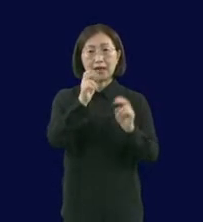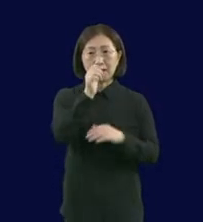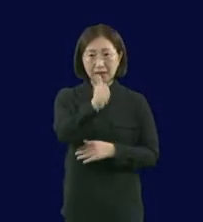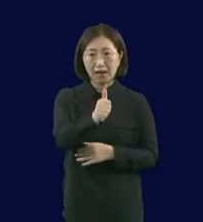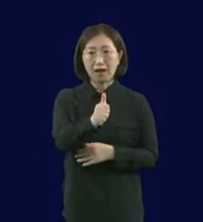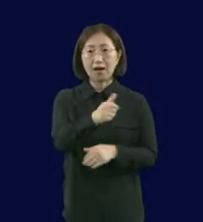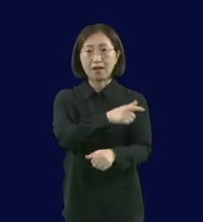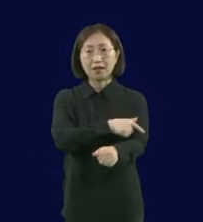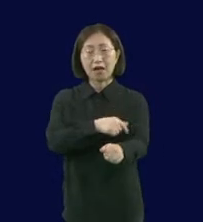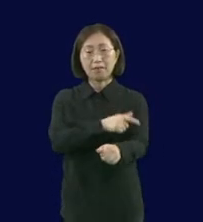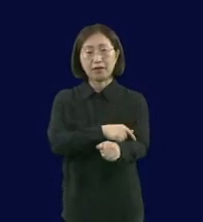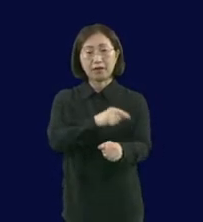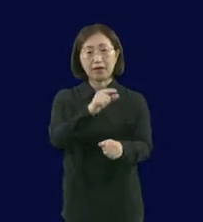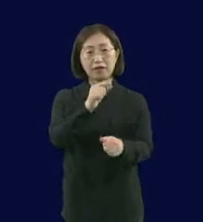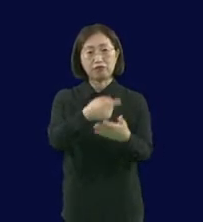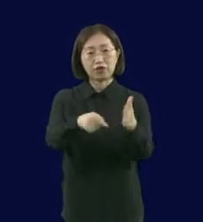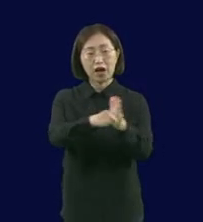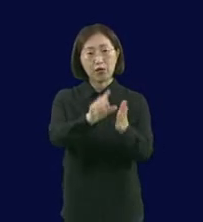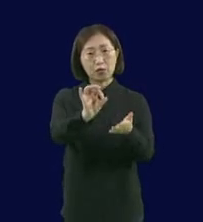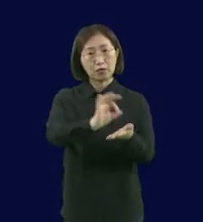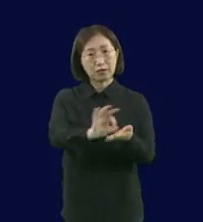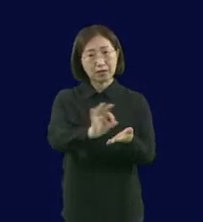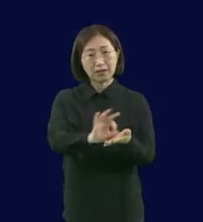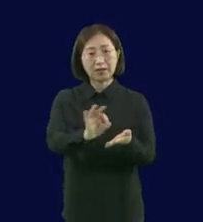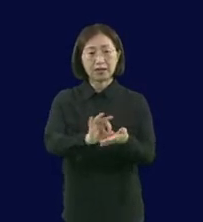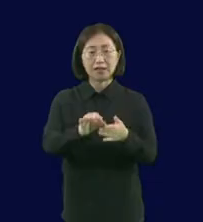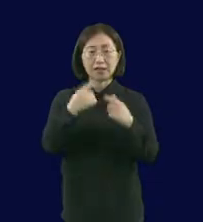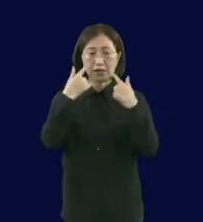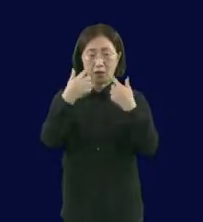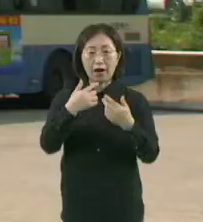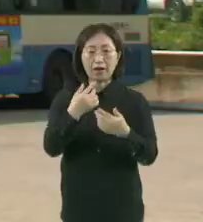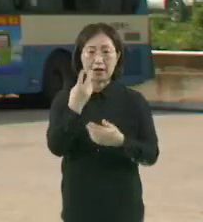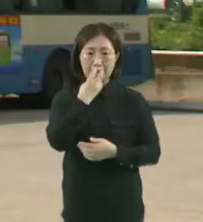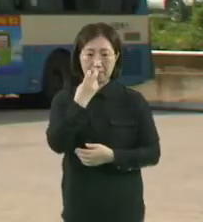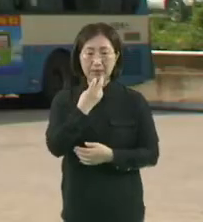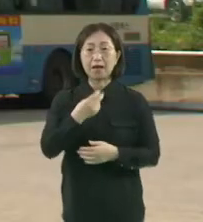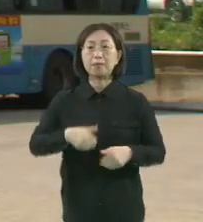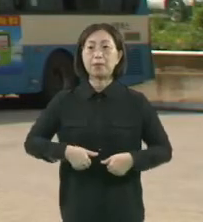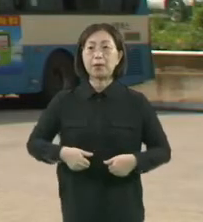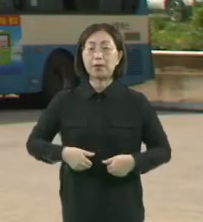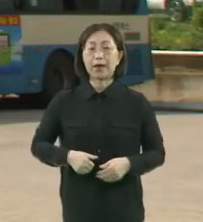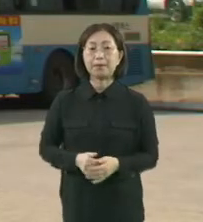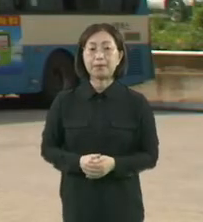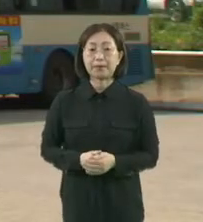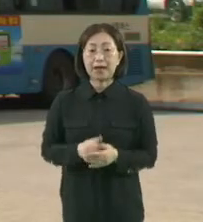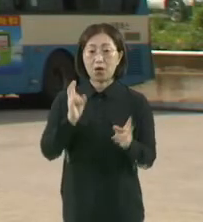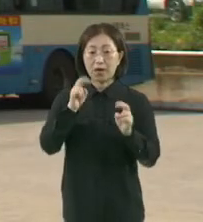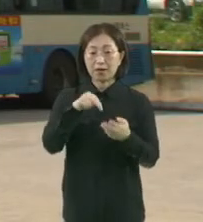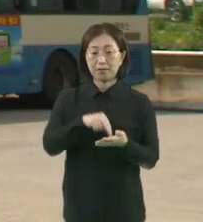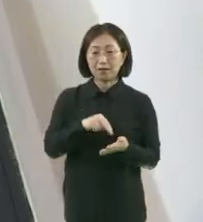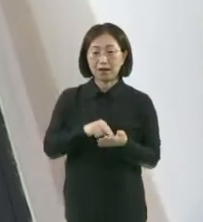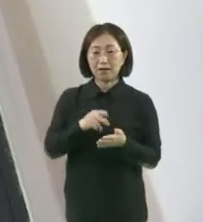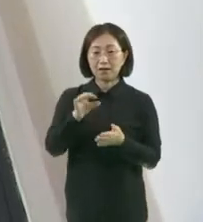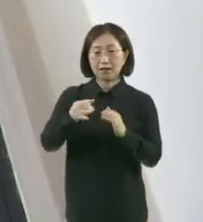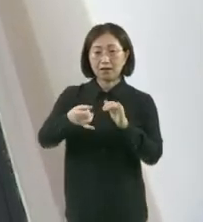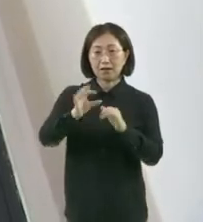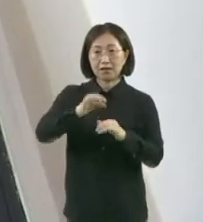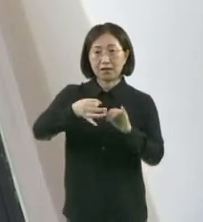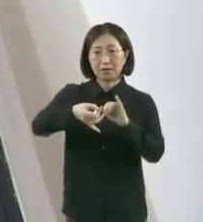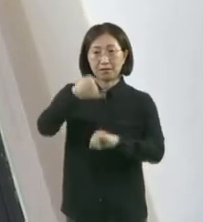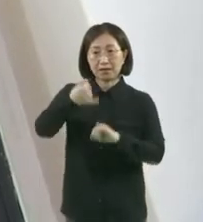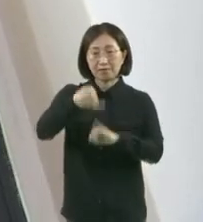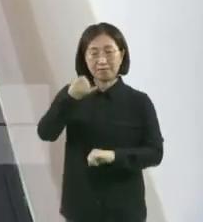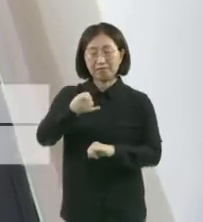그 돈으로 쓰이는 건지 그 정확한 좀 감사가 좀 필요하다고 생각합니다. 이와 관련해 사측은 임금 체불과 관련한